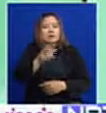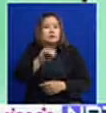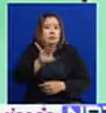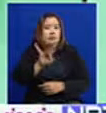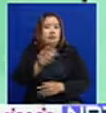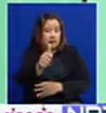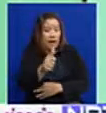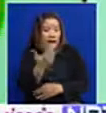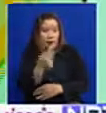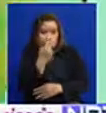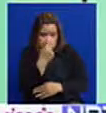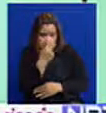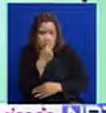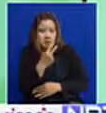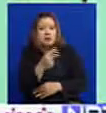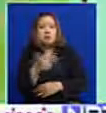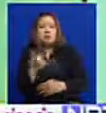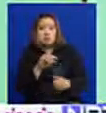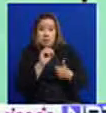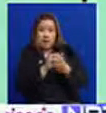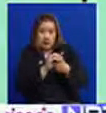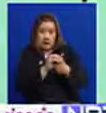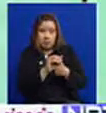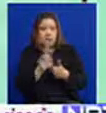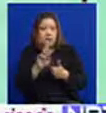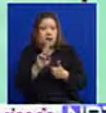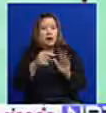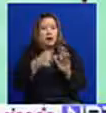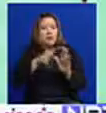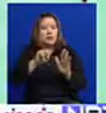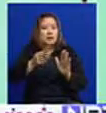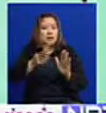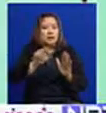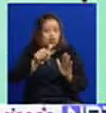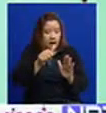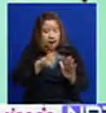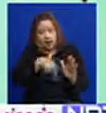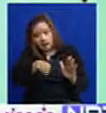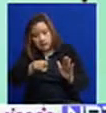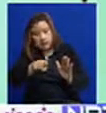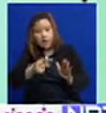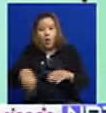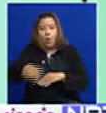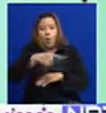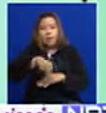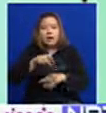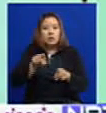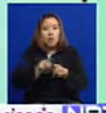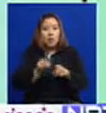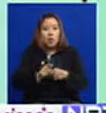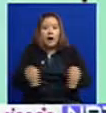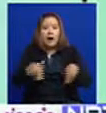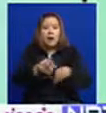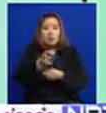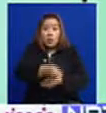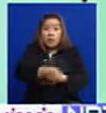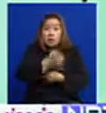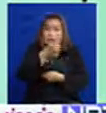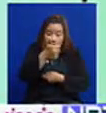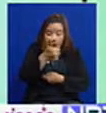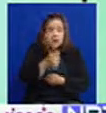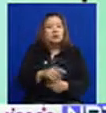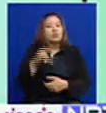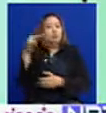จะมีทางลัดมาออกถนนรามอินทราได้และใช้ถนนลาดประเขาหรือกลับรถเข้าวงเวียนบางเขนเพื่อไปแยกหลัก4และถนนวิภา